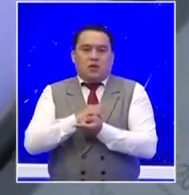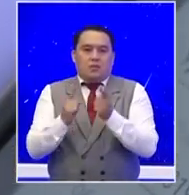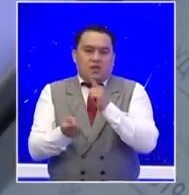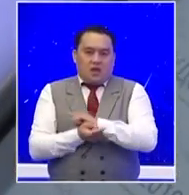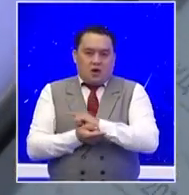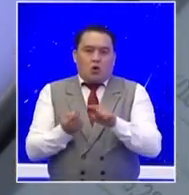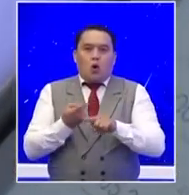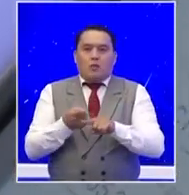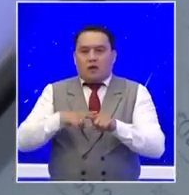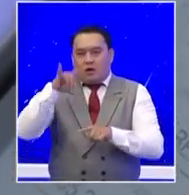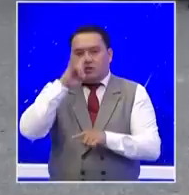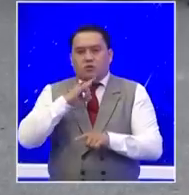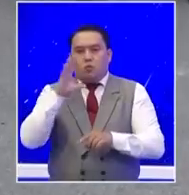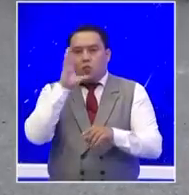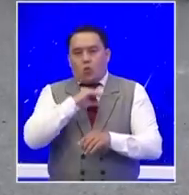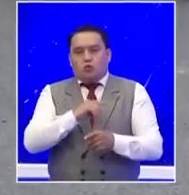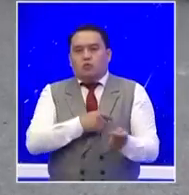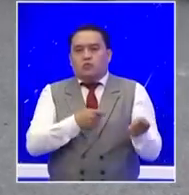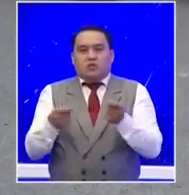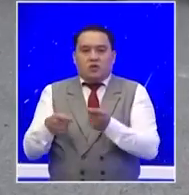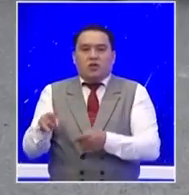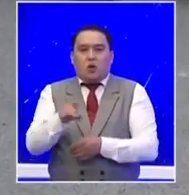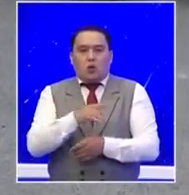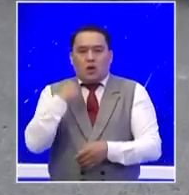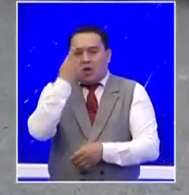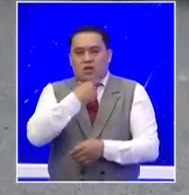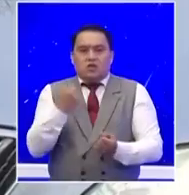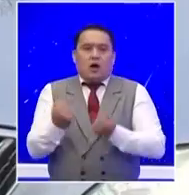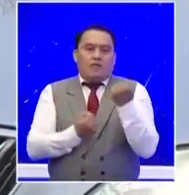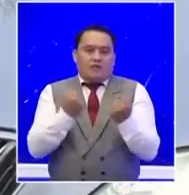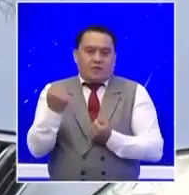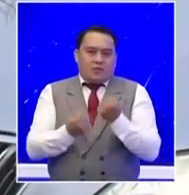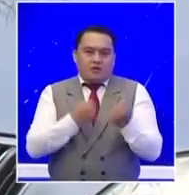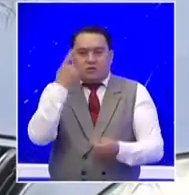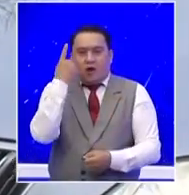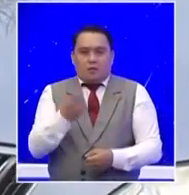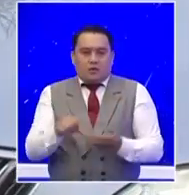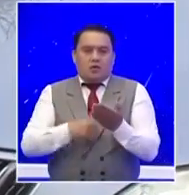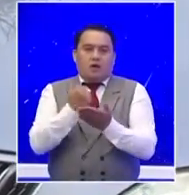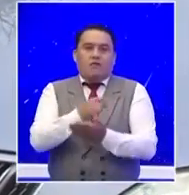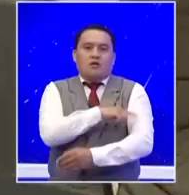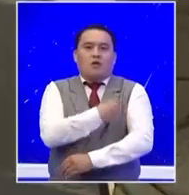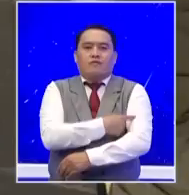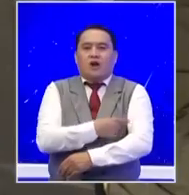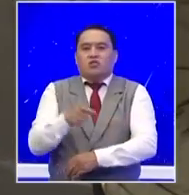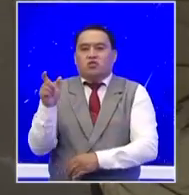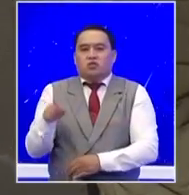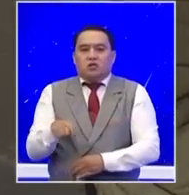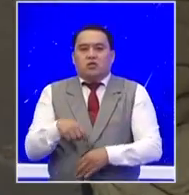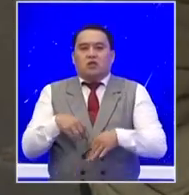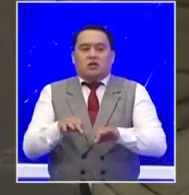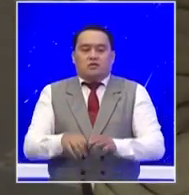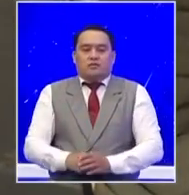замены. Кроме того, казахстанцы смогут передвигаться между регионами на личных автомобилях, сообщил главный государственный санитарный врач на